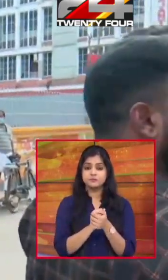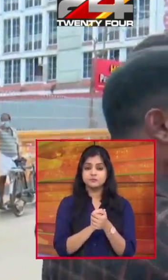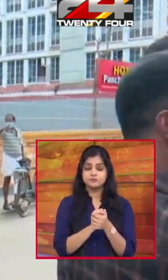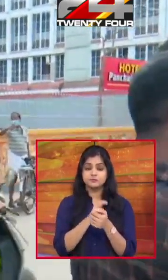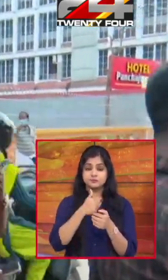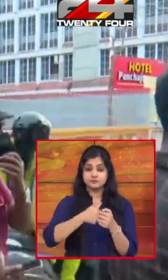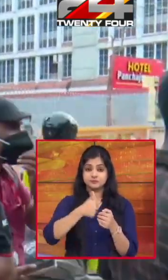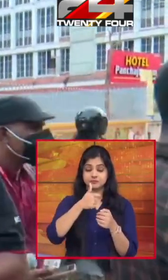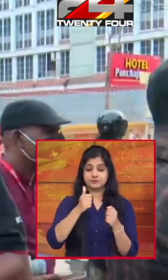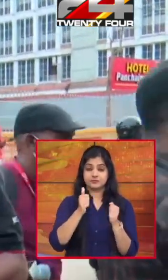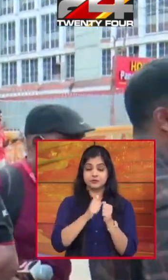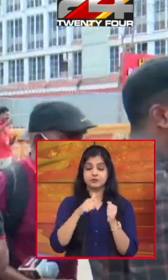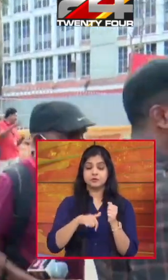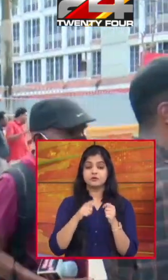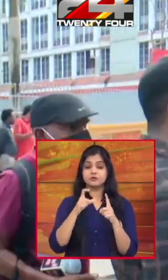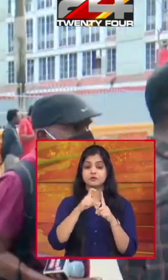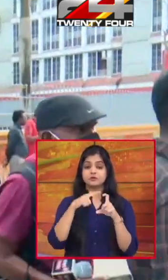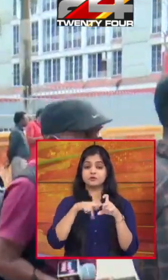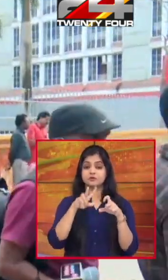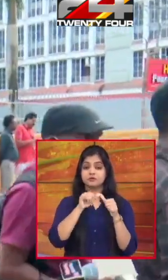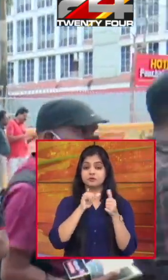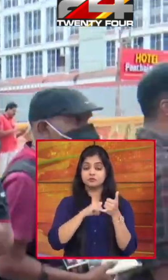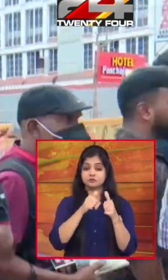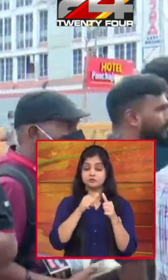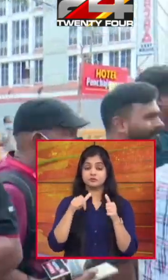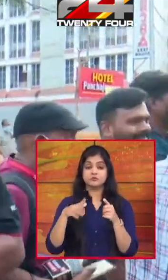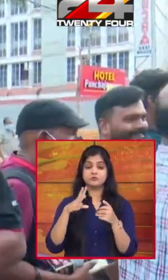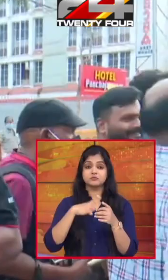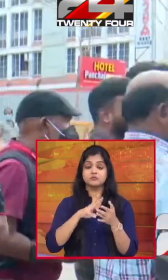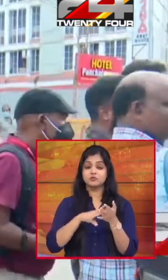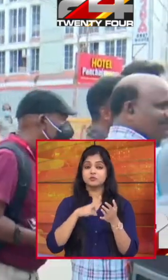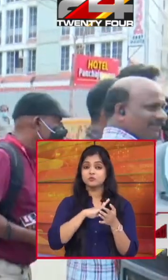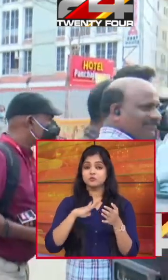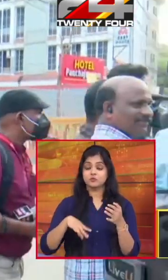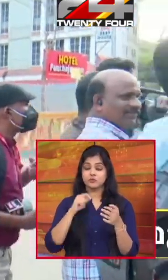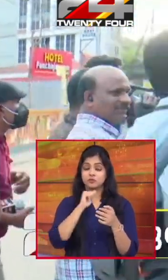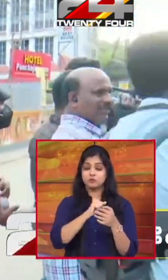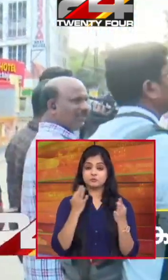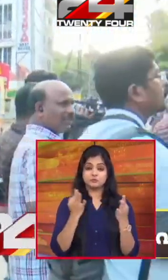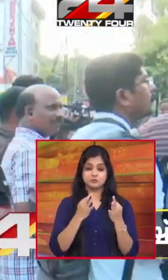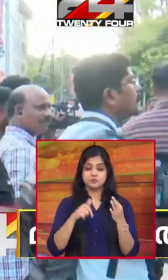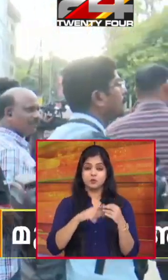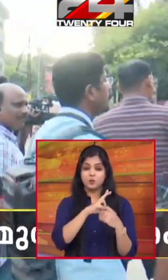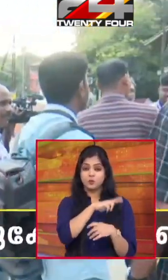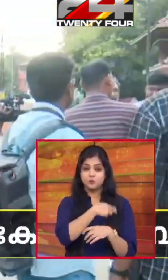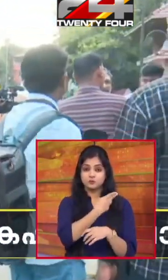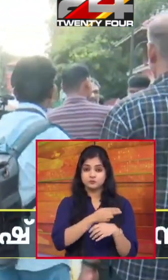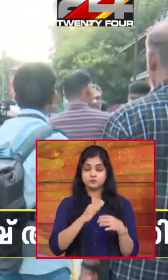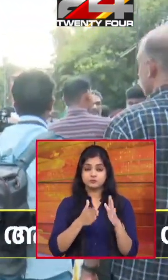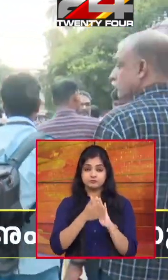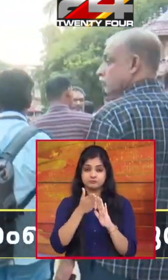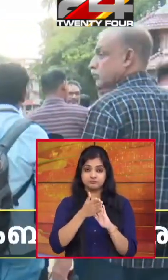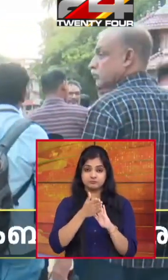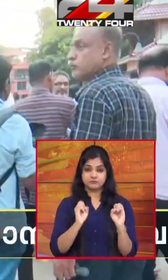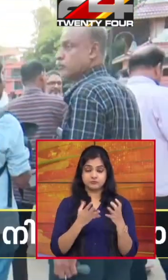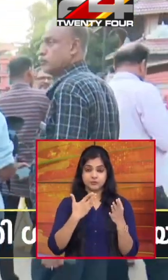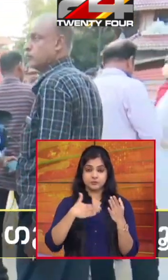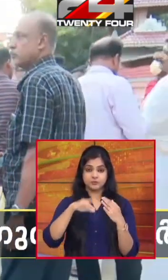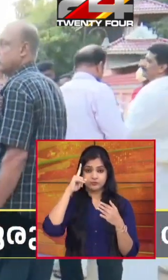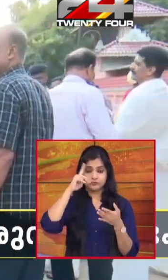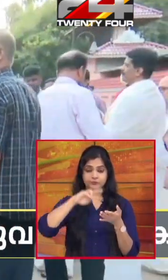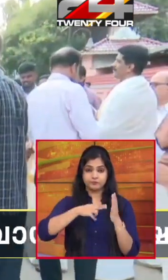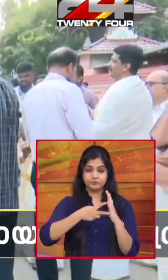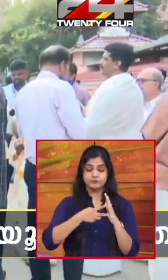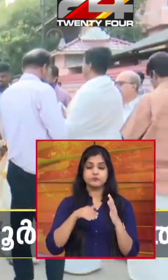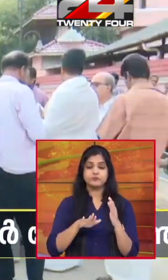അദ്ദേഹത്തിന് മുമ്പാകെ ദേവസ്വം വെച്ച പ്രപ്പോസൽ, ഇവിടെ ഒരു സൂപ്പർ സ്പെഷ്യാലിറ്റി ആശുപത്രി ദേവസ്വത്തിൻ്റെ ഭാഗം നേതൃത്വത്തിൽ ഒരു നിർമ്മാണം നടത്തുന്ന ഒരു ഘട്ടത്തിലേക്ക്